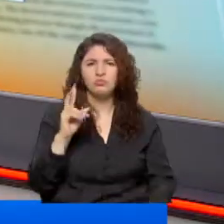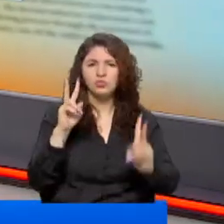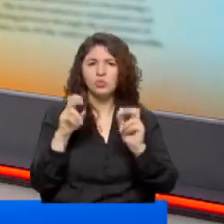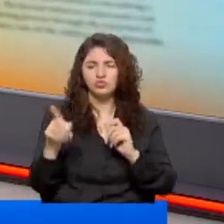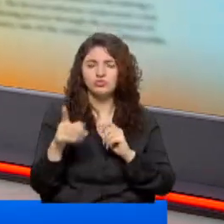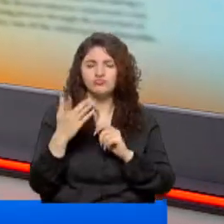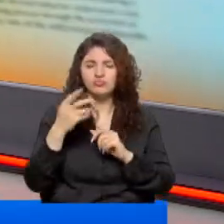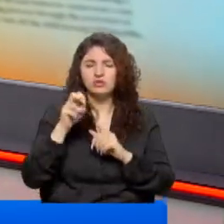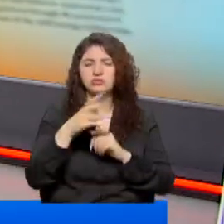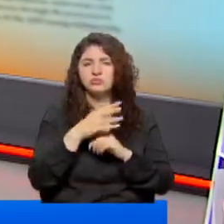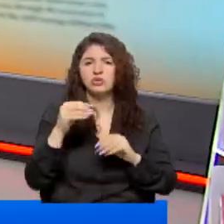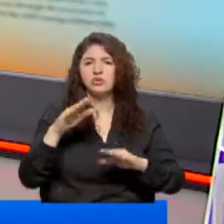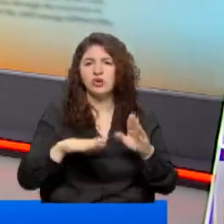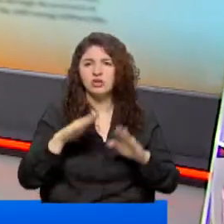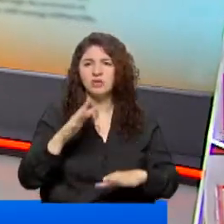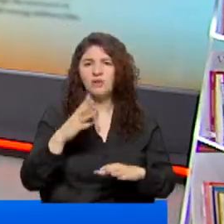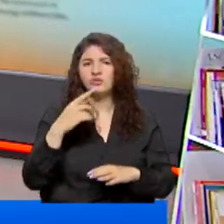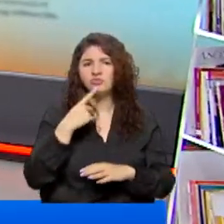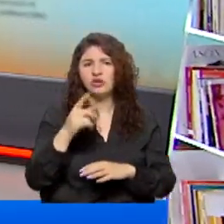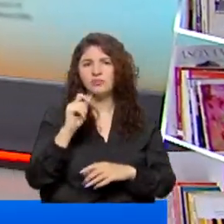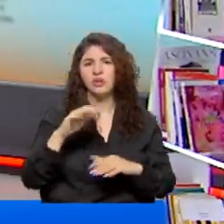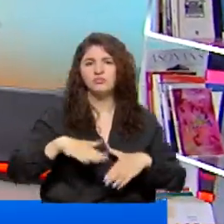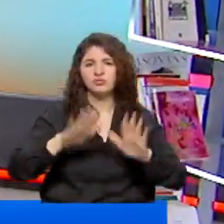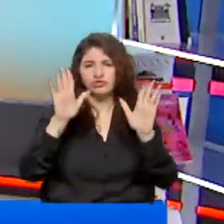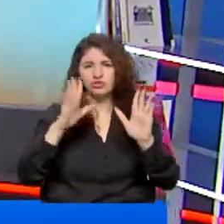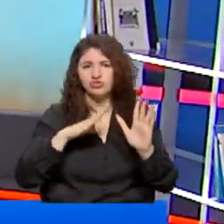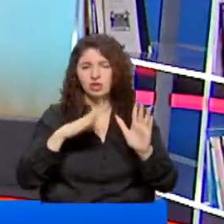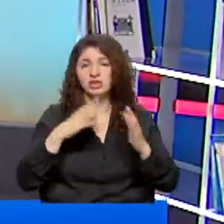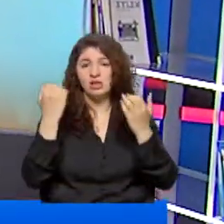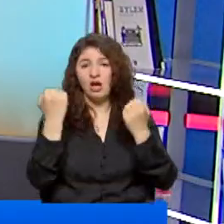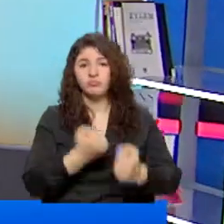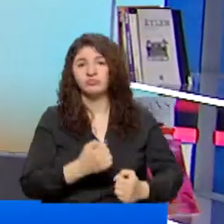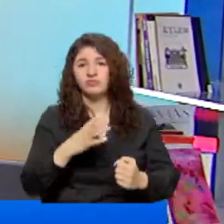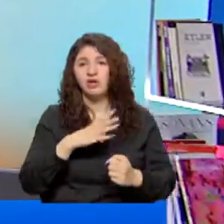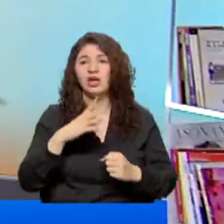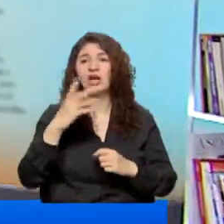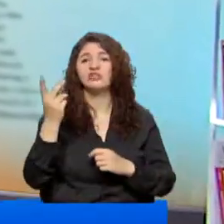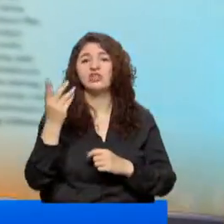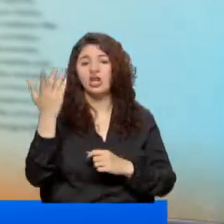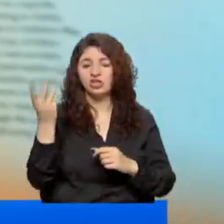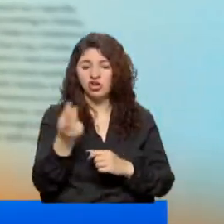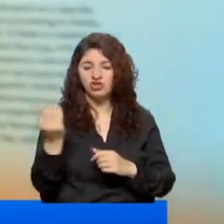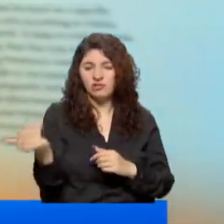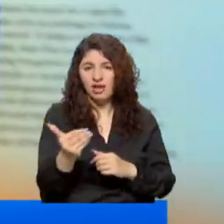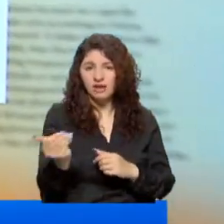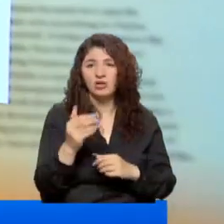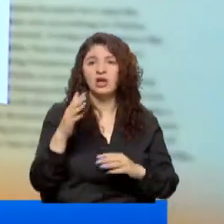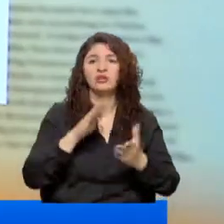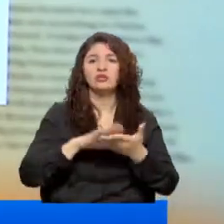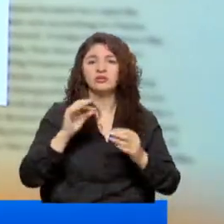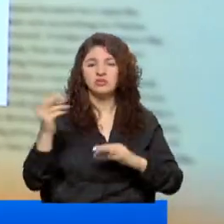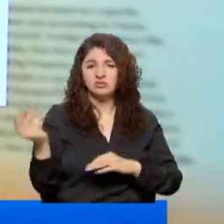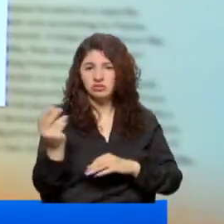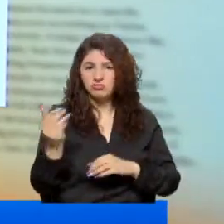bir konu 8 milyon civarında olduğu belirtilen mülteci sığınmacı illegal göç yasadışı düzensiz göç gibi